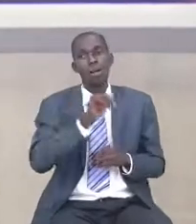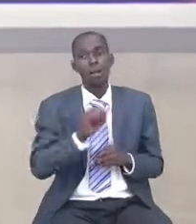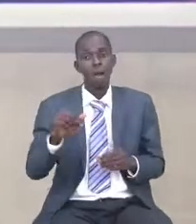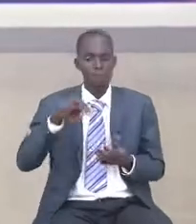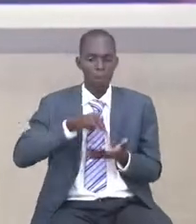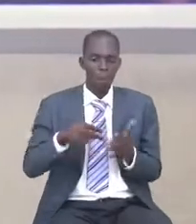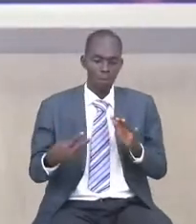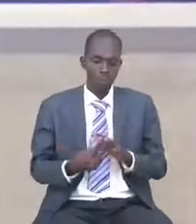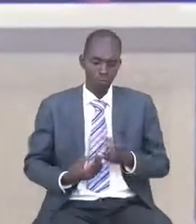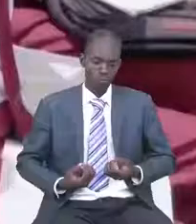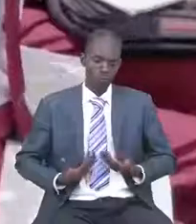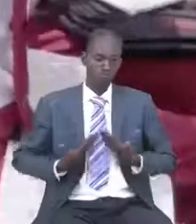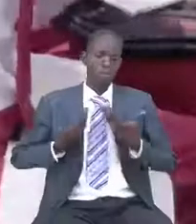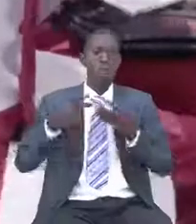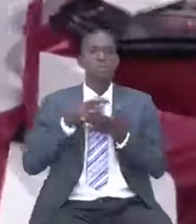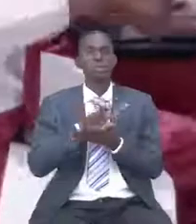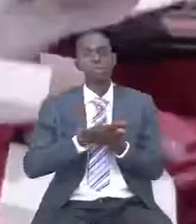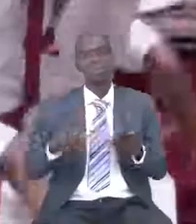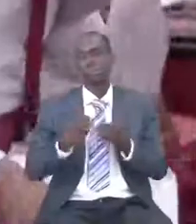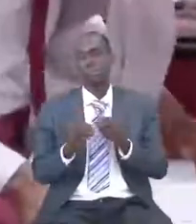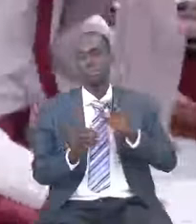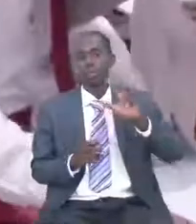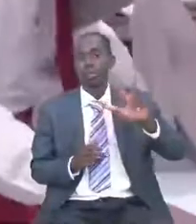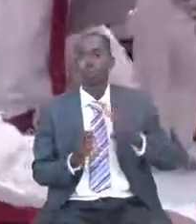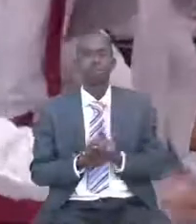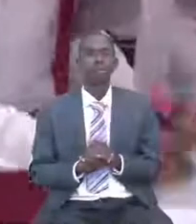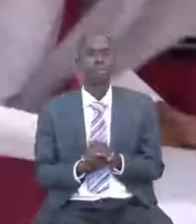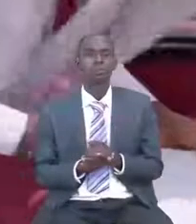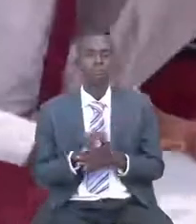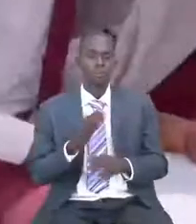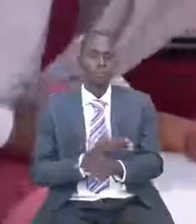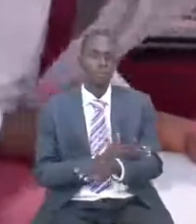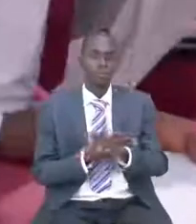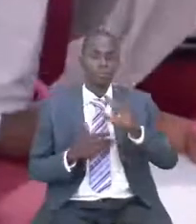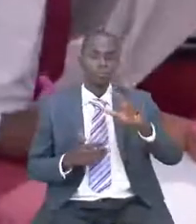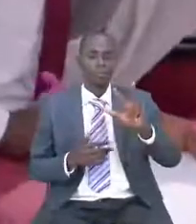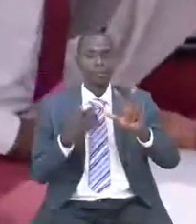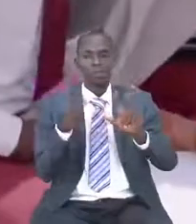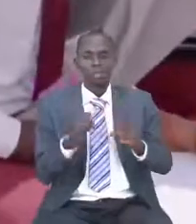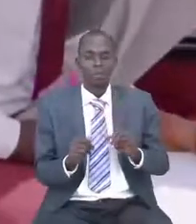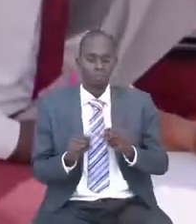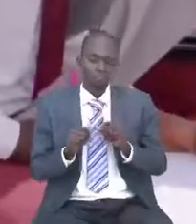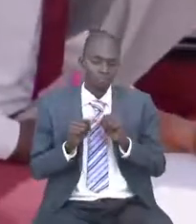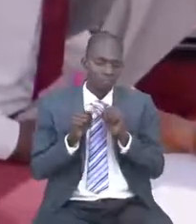Une pureté axée sur l'objectif. Le troisième élément, la persévérance